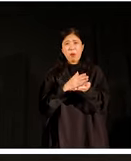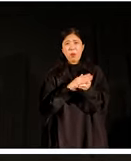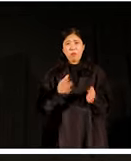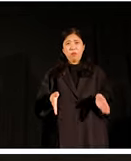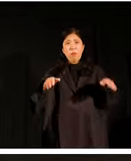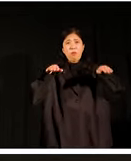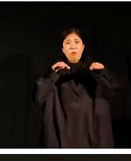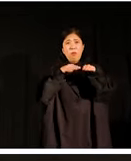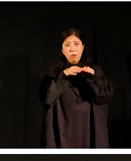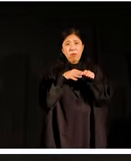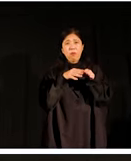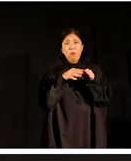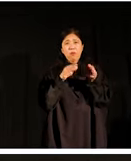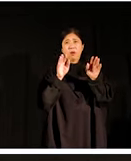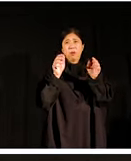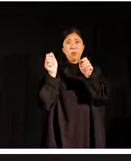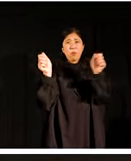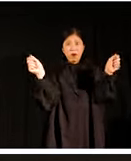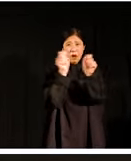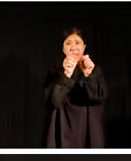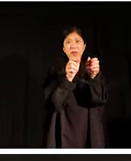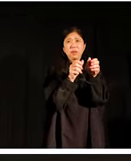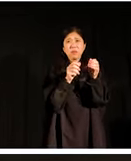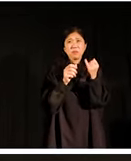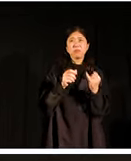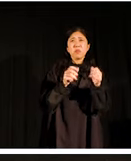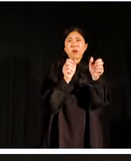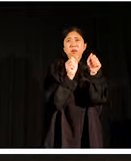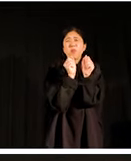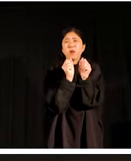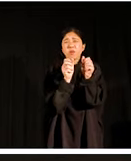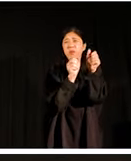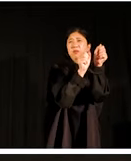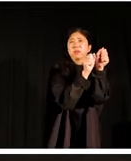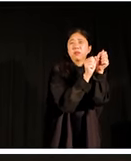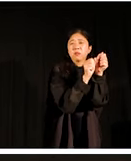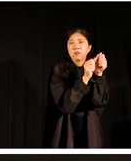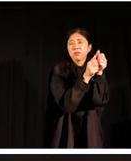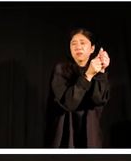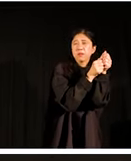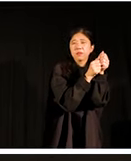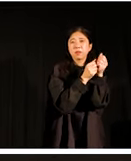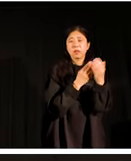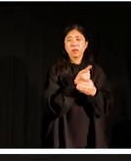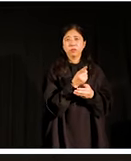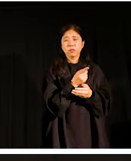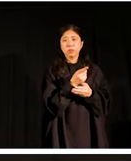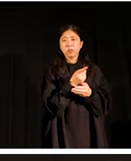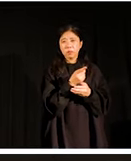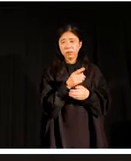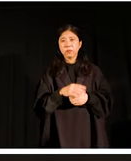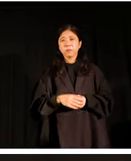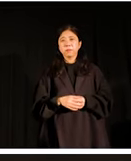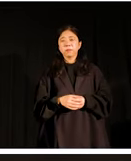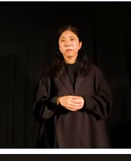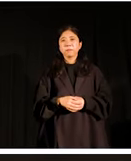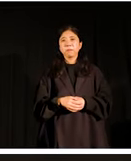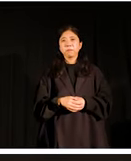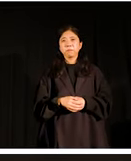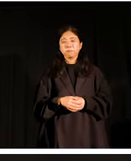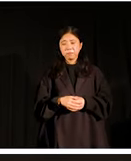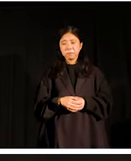がっていてでちょうどその時はあのまた沖縄ではあのえっとであの